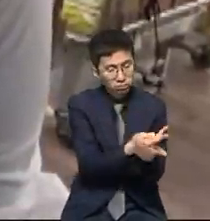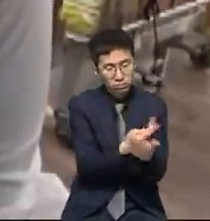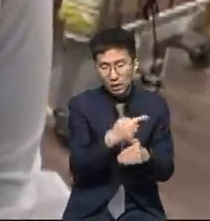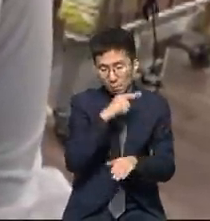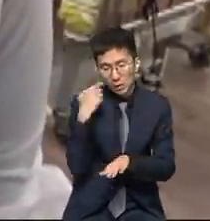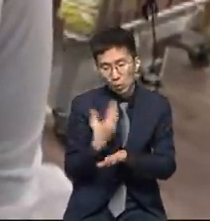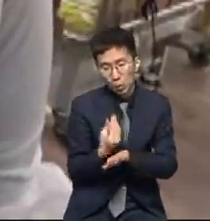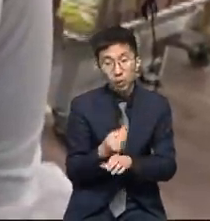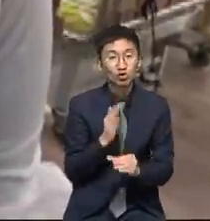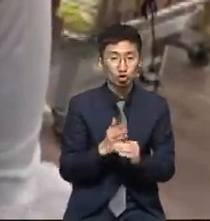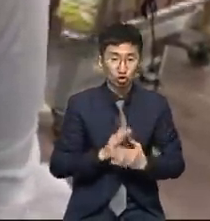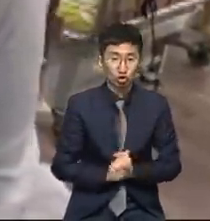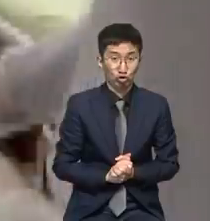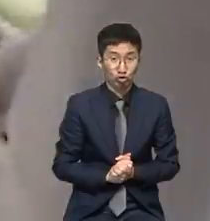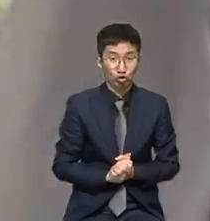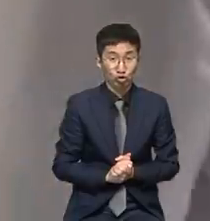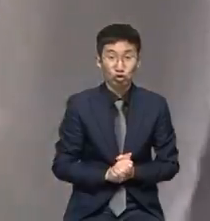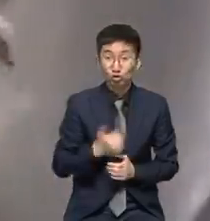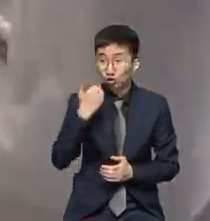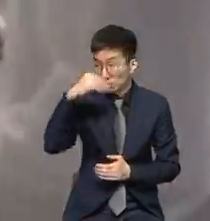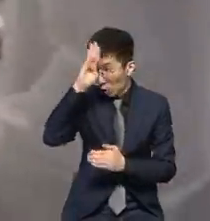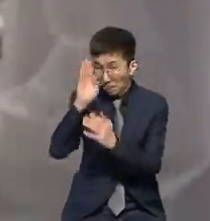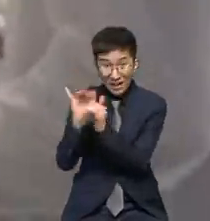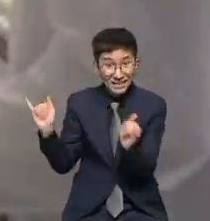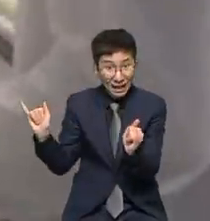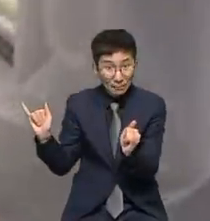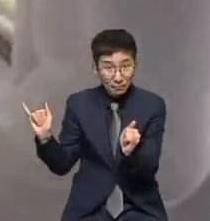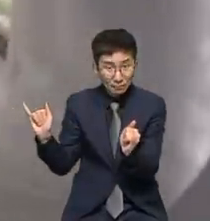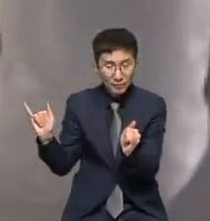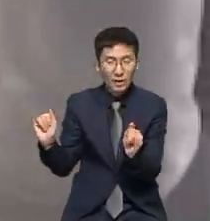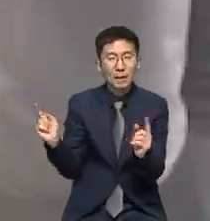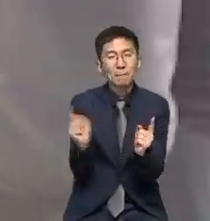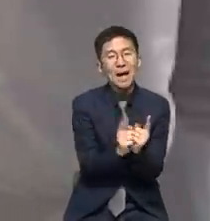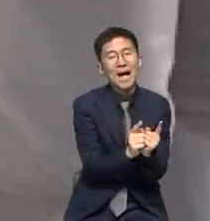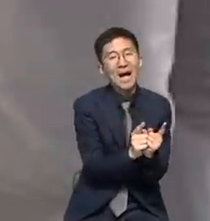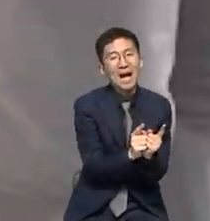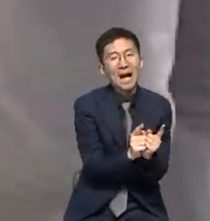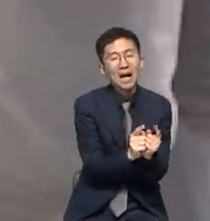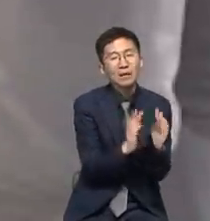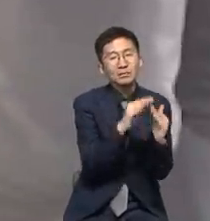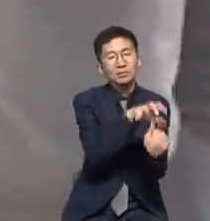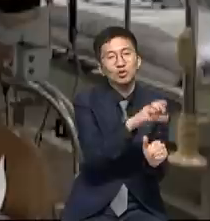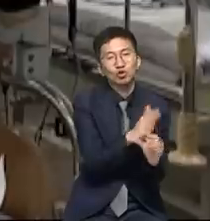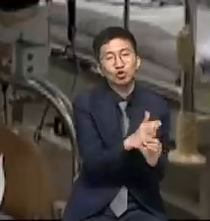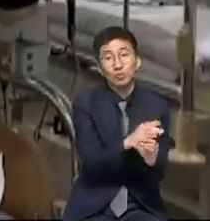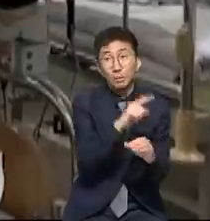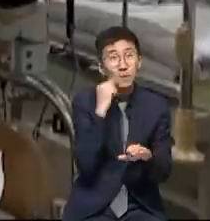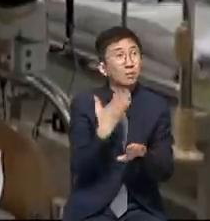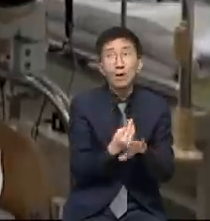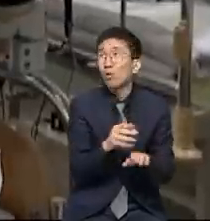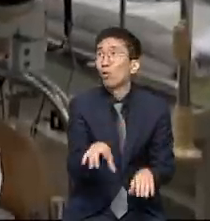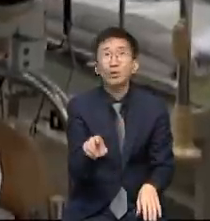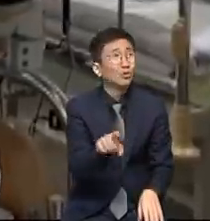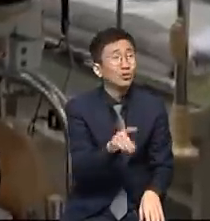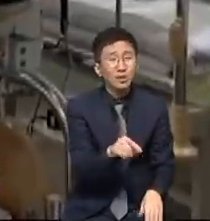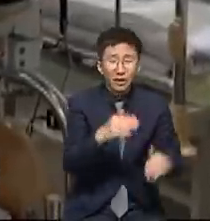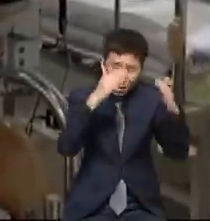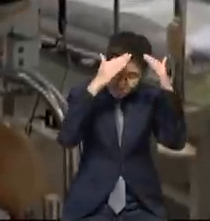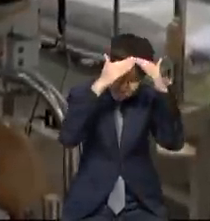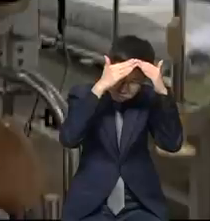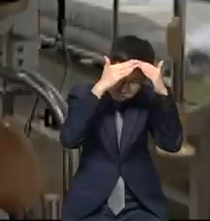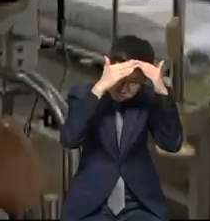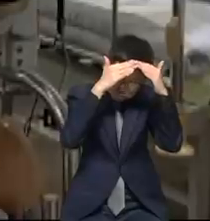환자는 확진자와 밀접 접촉해 자가 격리 상태. 투석 가능한 격리 시설이 없다 보니 집에